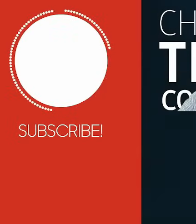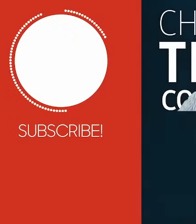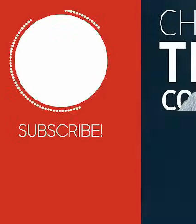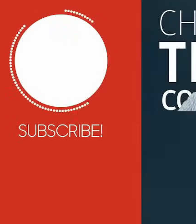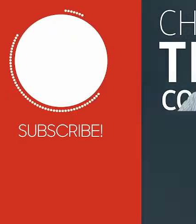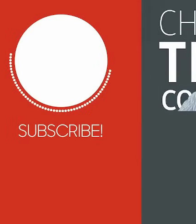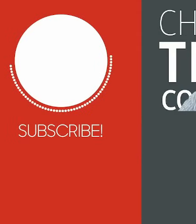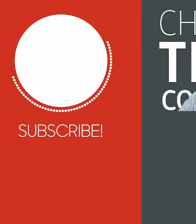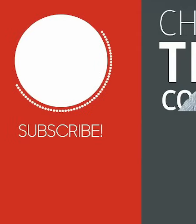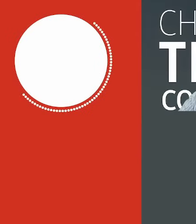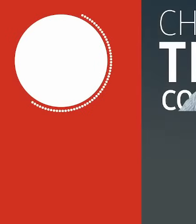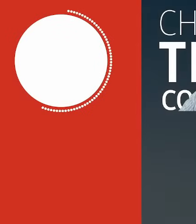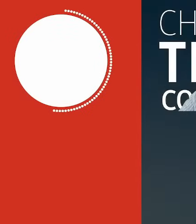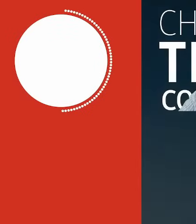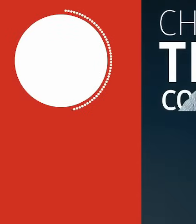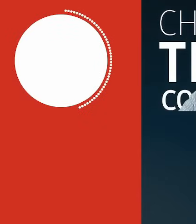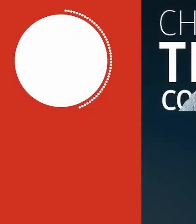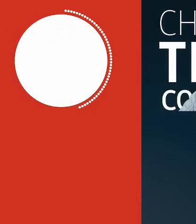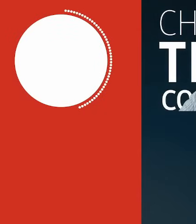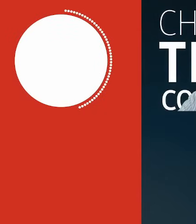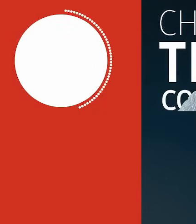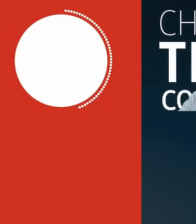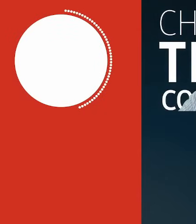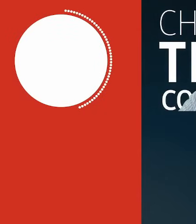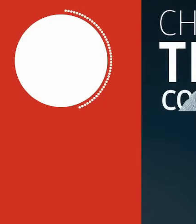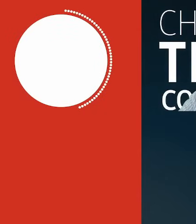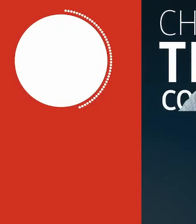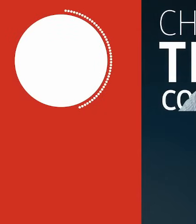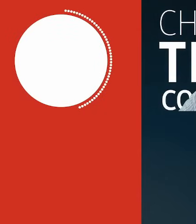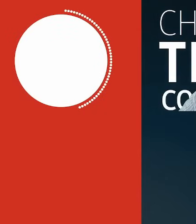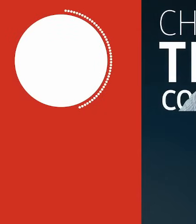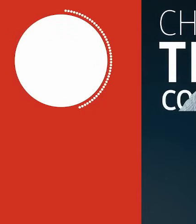can put this video here. We also have a playlist here, and I'll see you guys next time. Peace. Bye-bye.